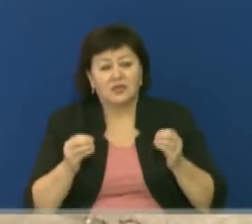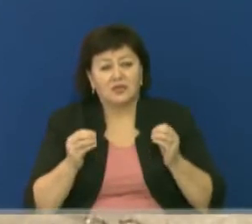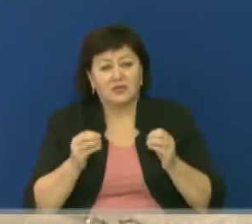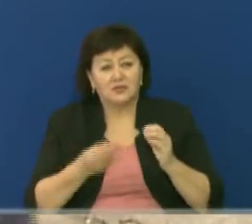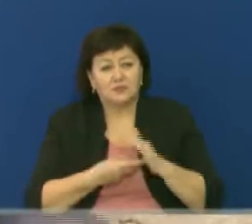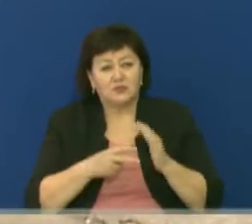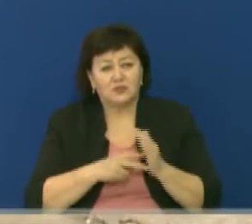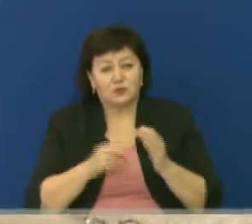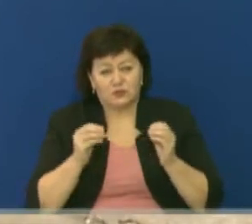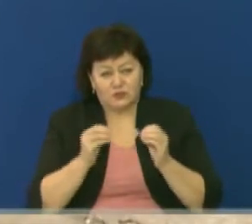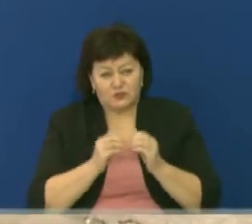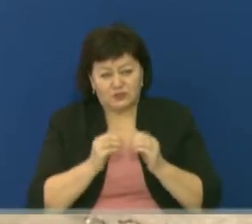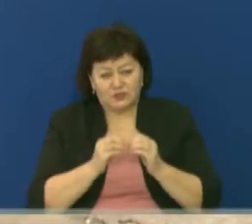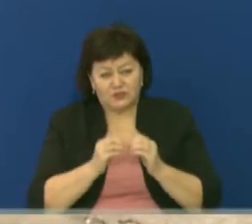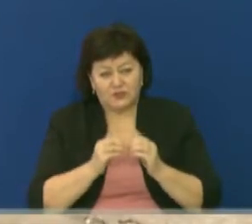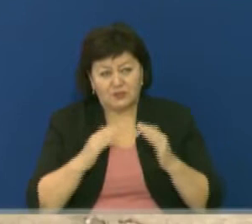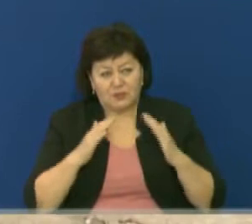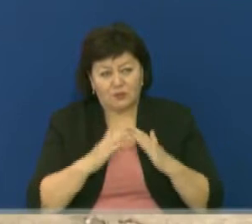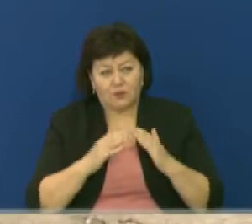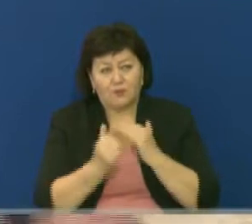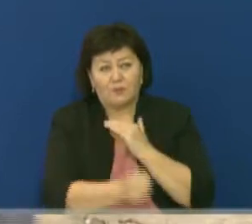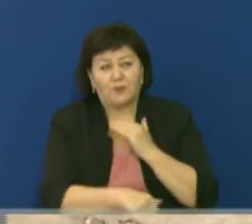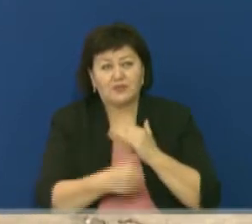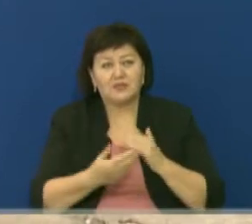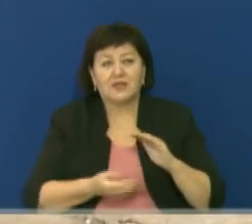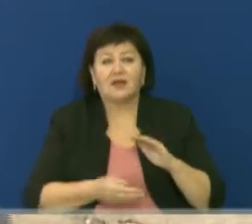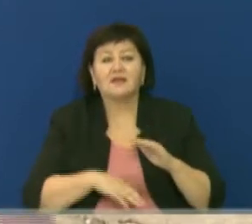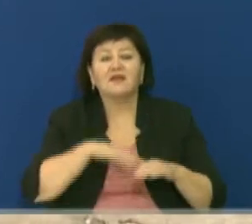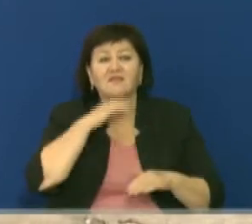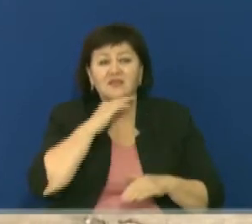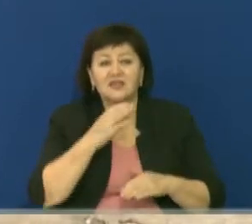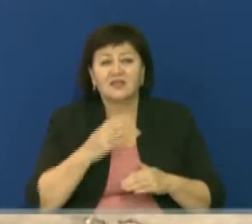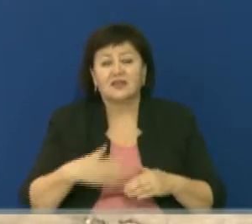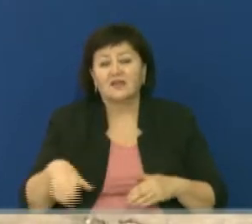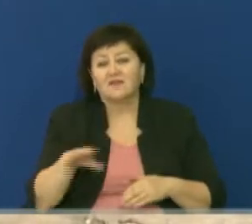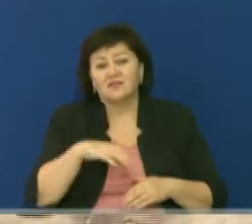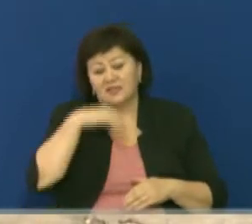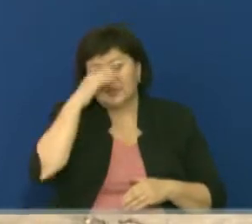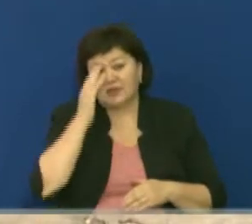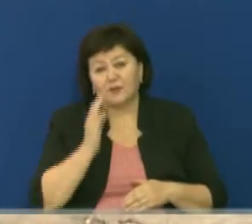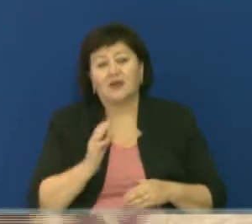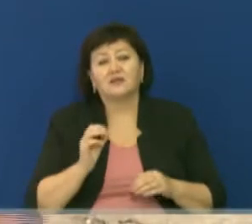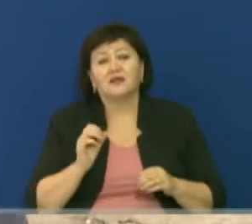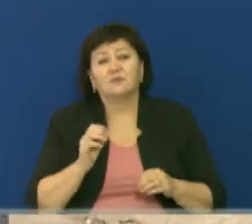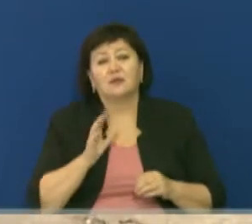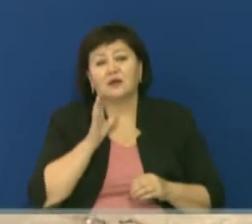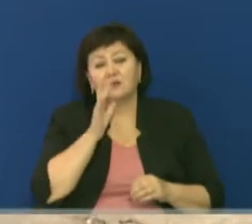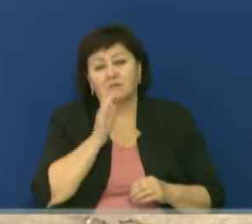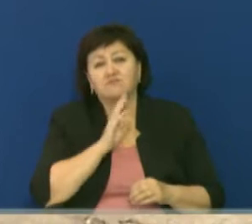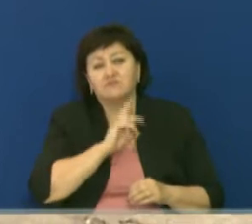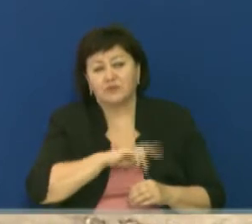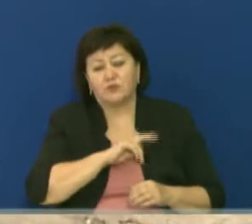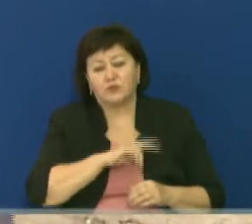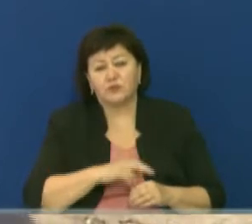Здесь построят 10 домов, материалов хватает. Думаю, что все ребята справятся со своими обязательствами к назначенному сроку. Все идет